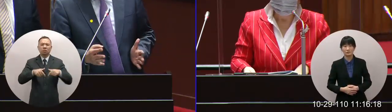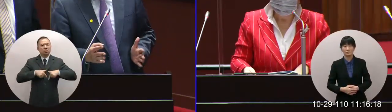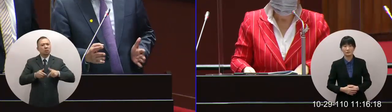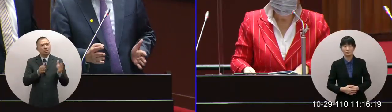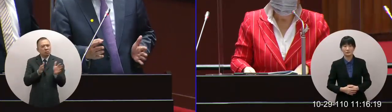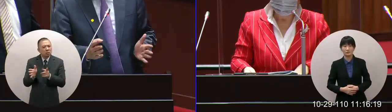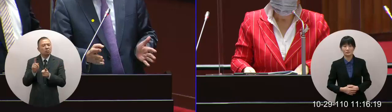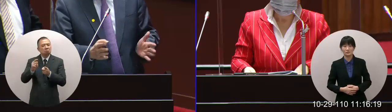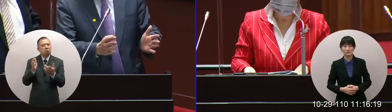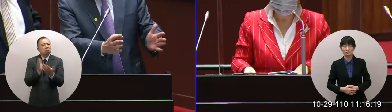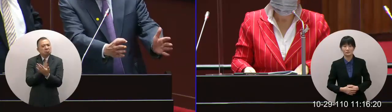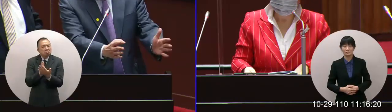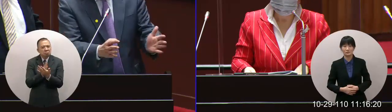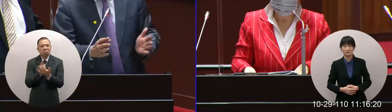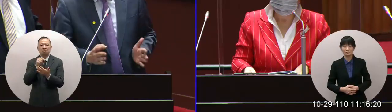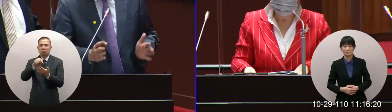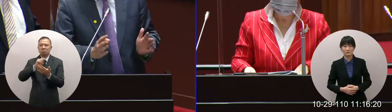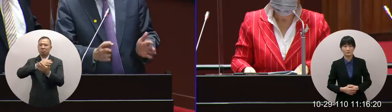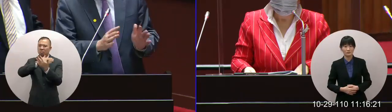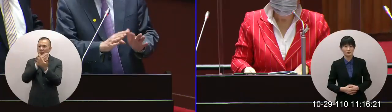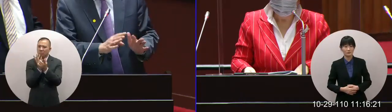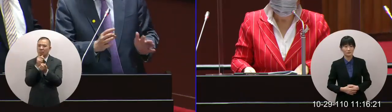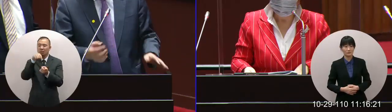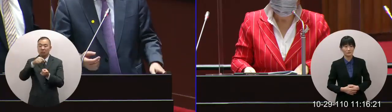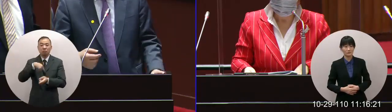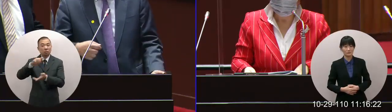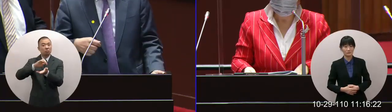的接续，这些整合门诊的其